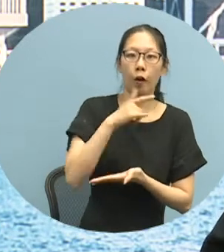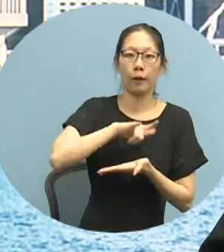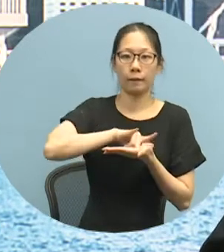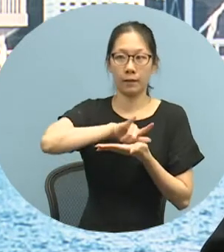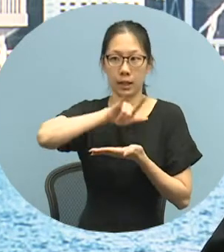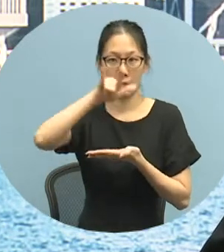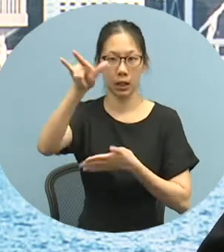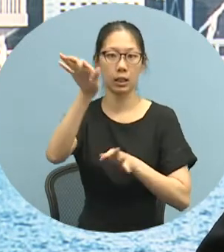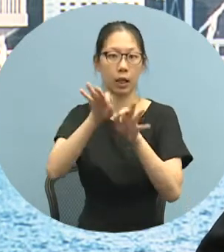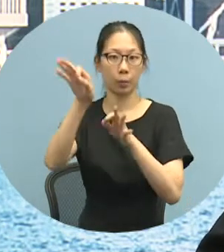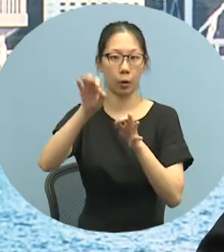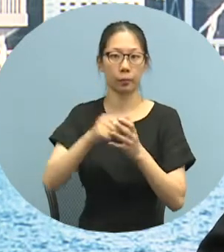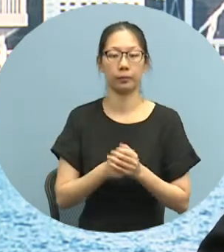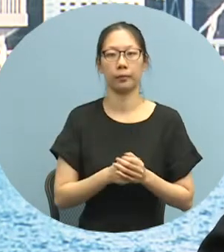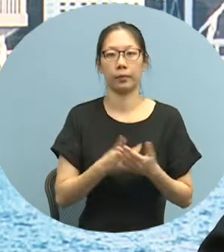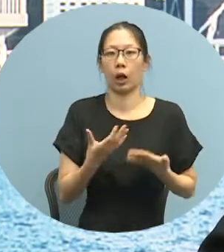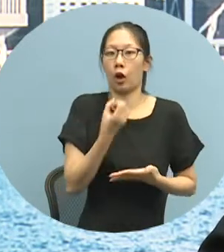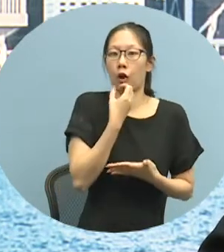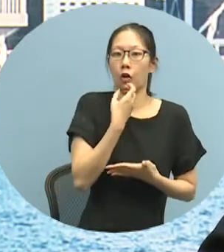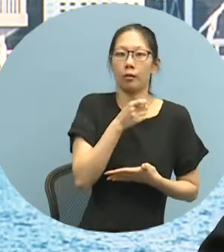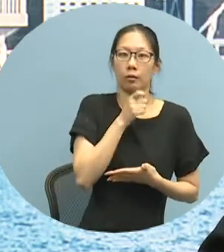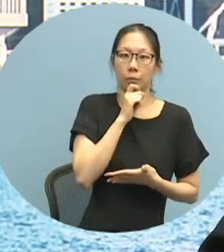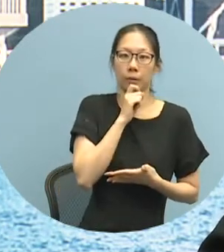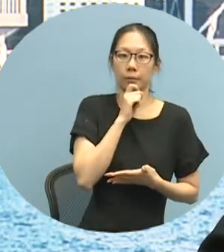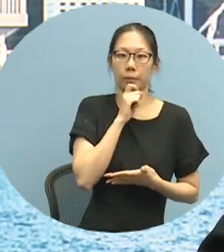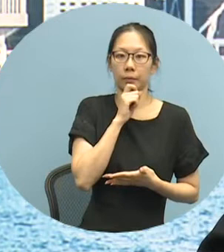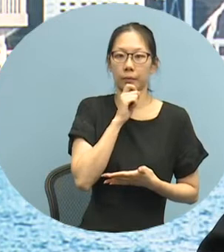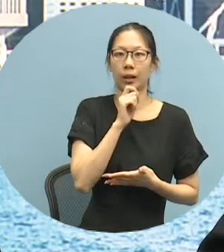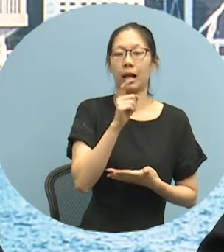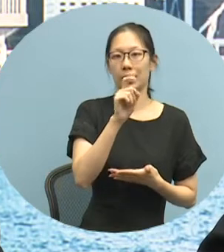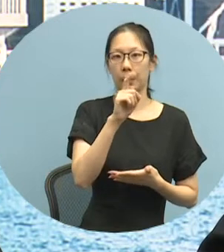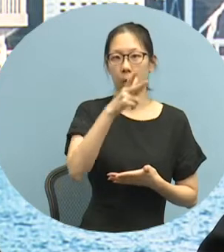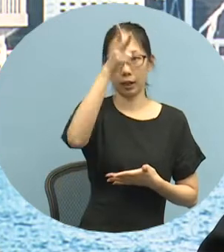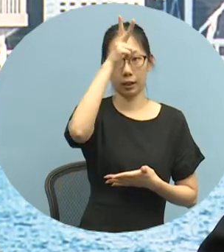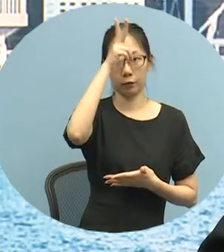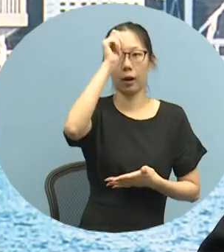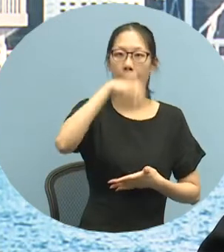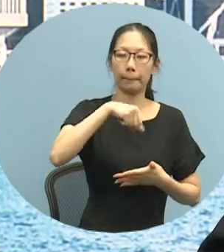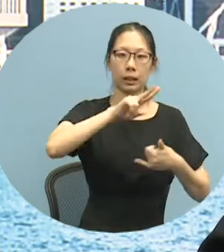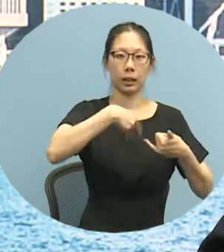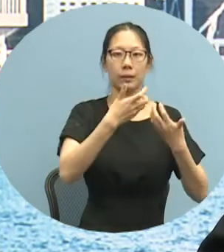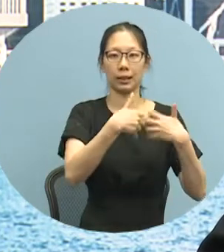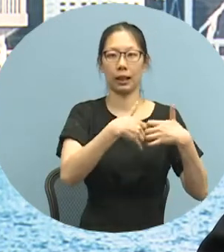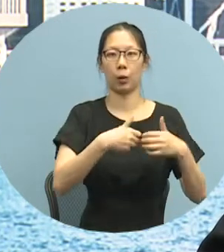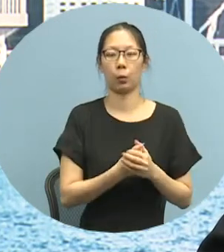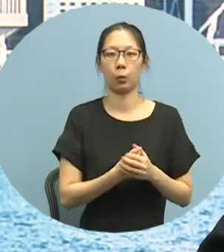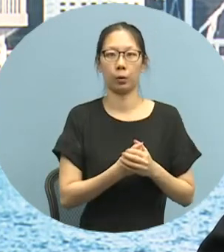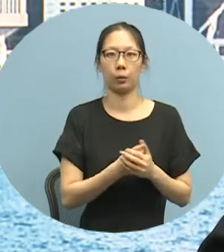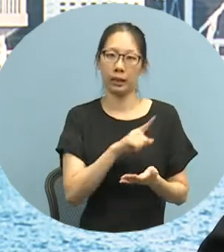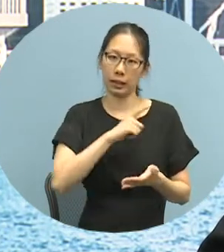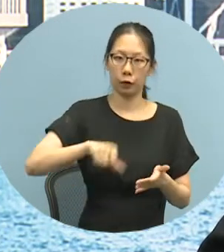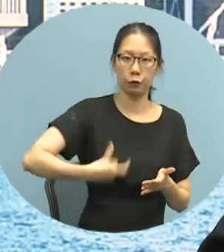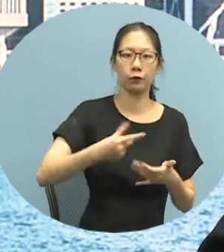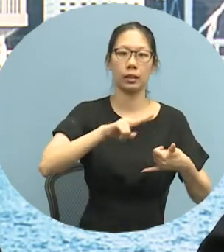新加坡的旅客咧，係可以透過香港現時有19家政府認可的測檢機構進行一個收費的測